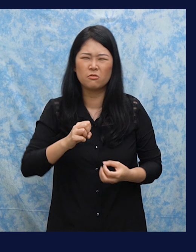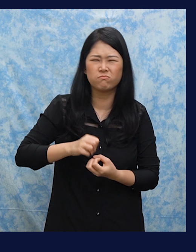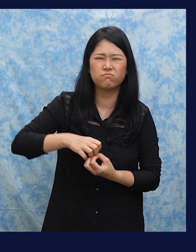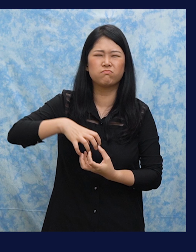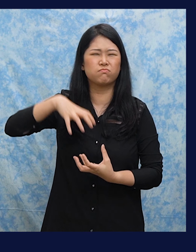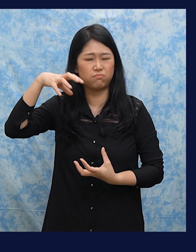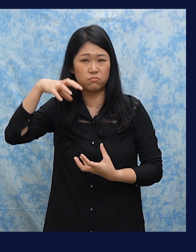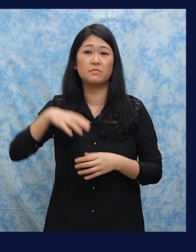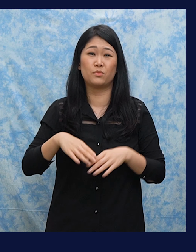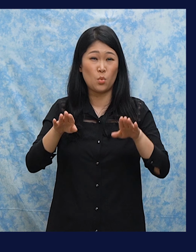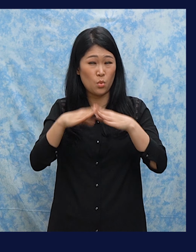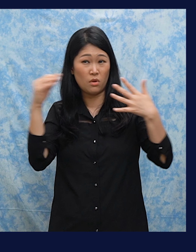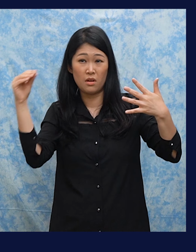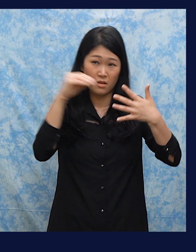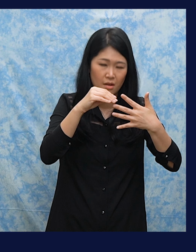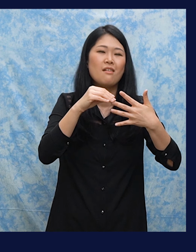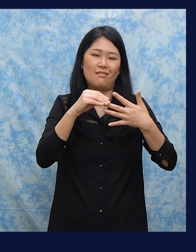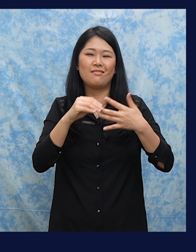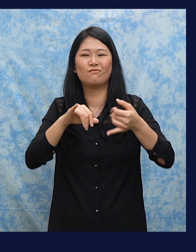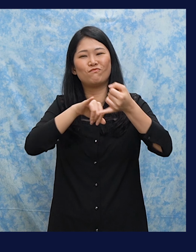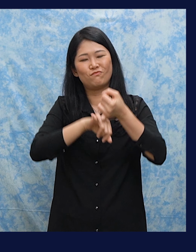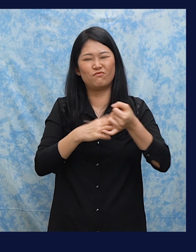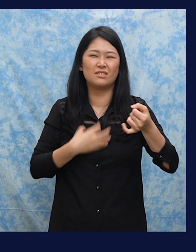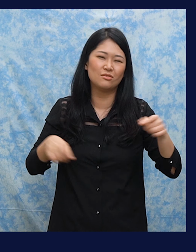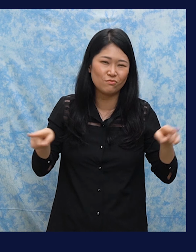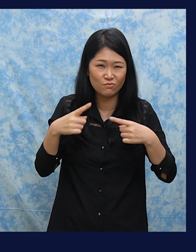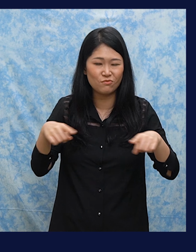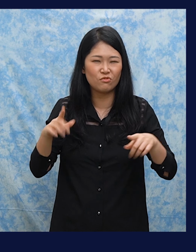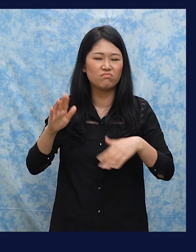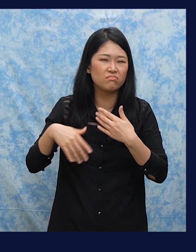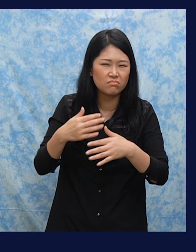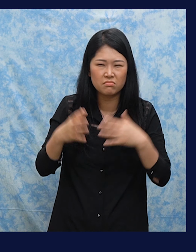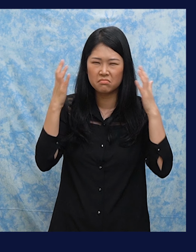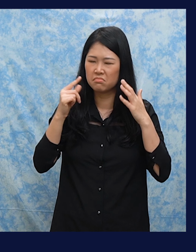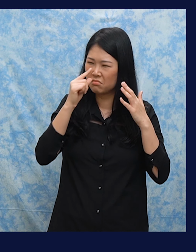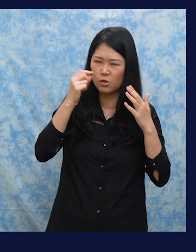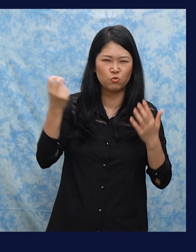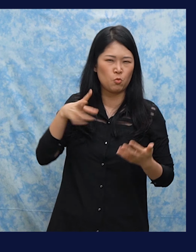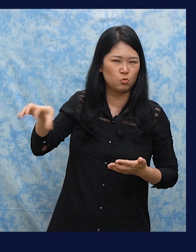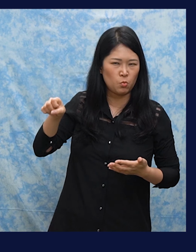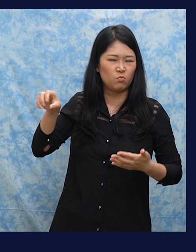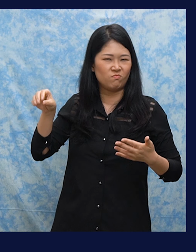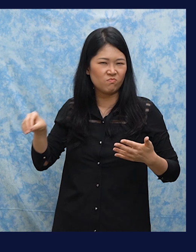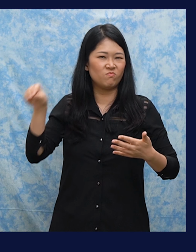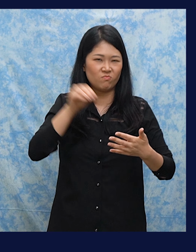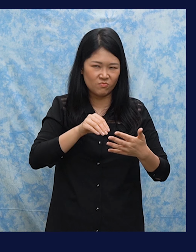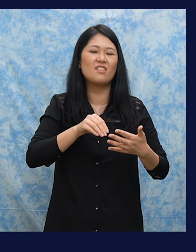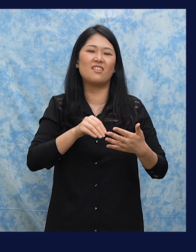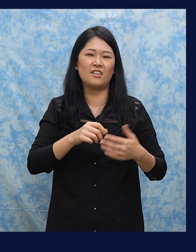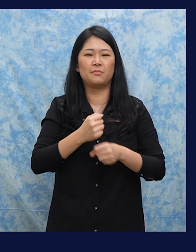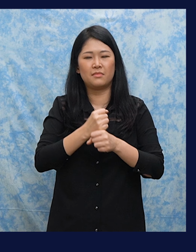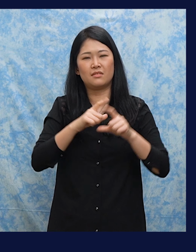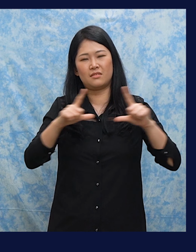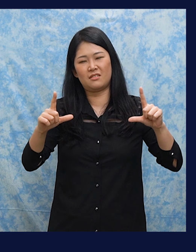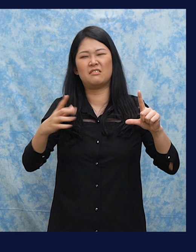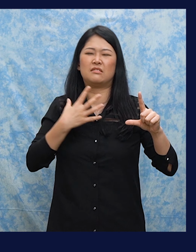罪孽深重，最初是出現在聖約翰受難曲，之後又將它再用回，就是加入了